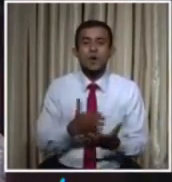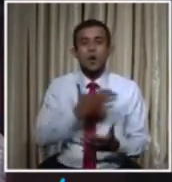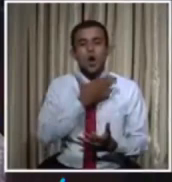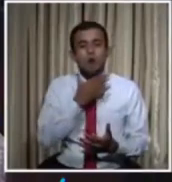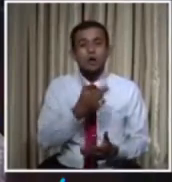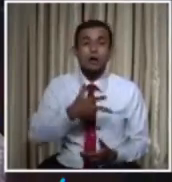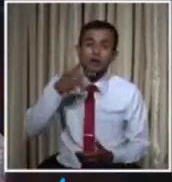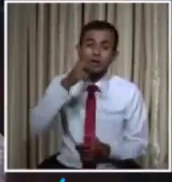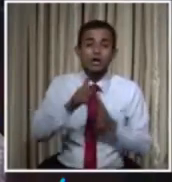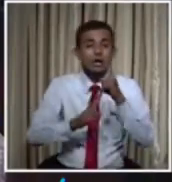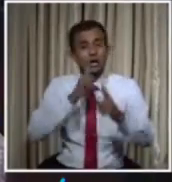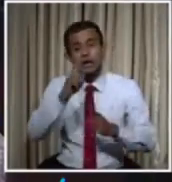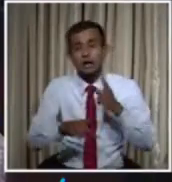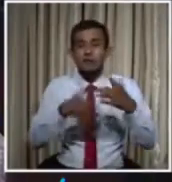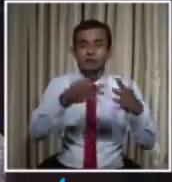බේගලද දැන්.